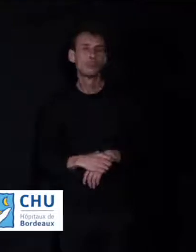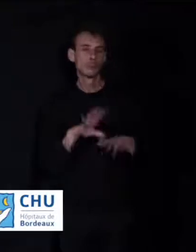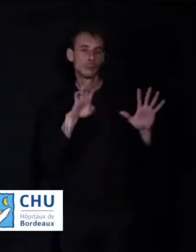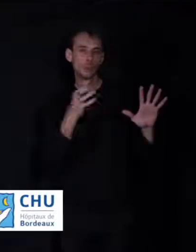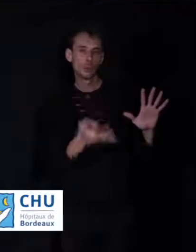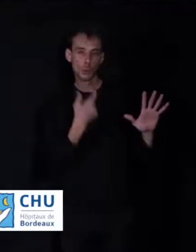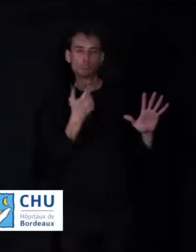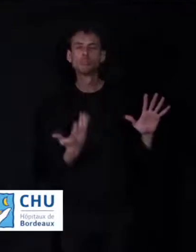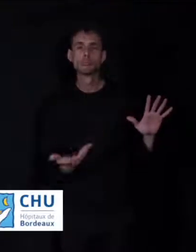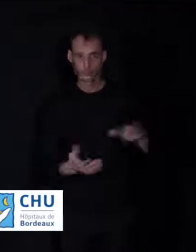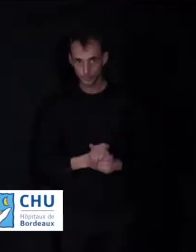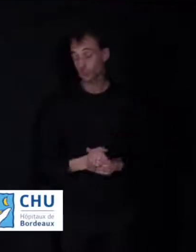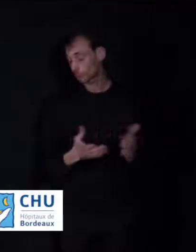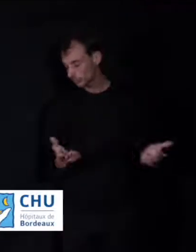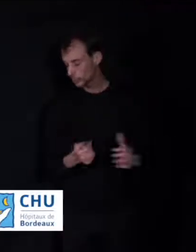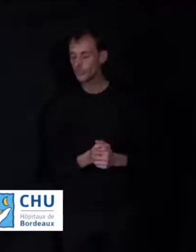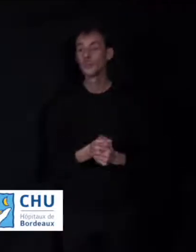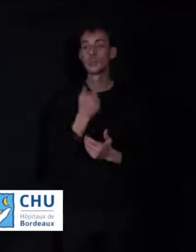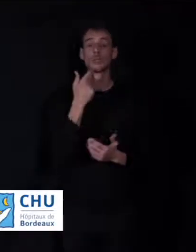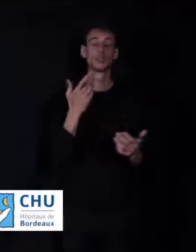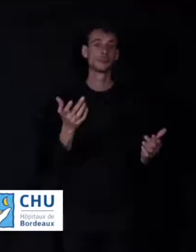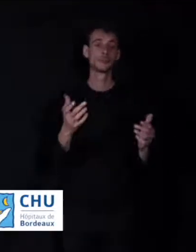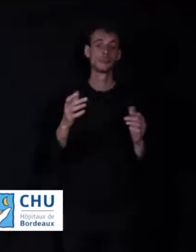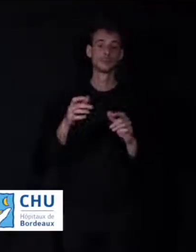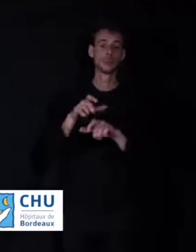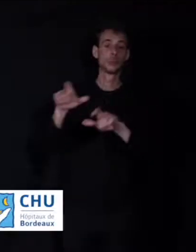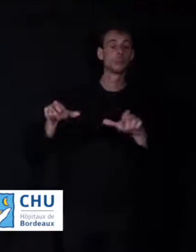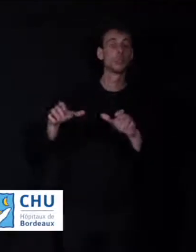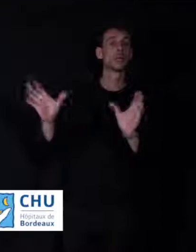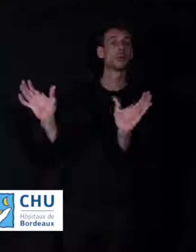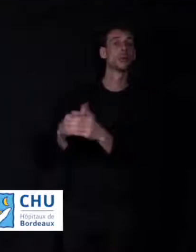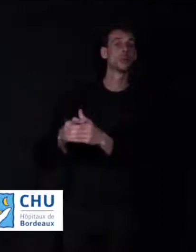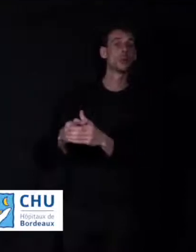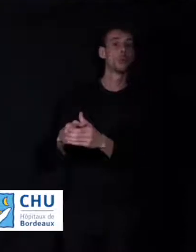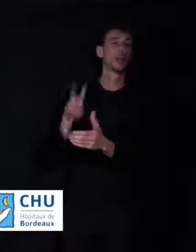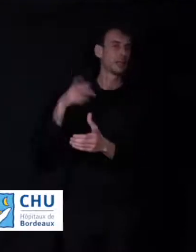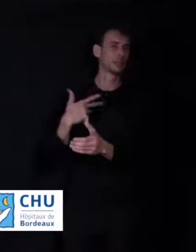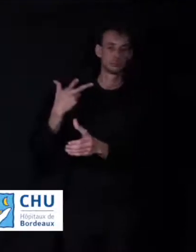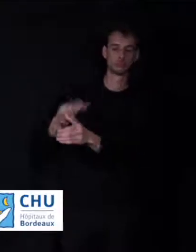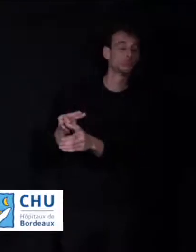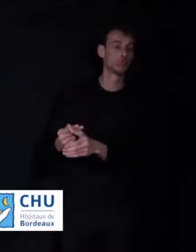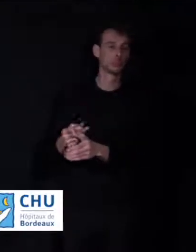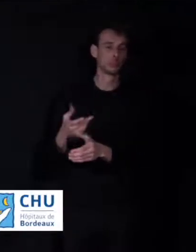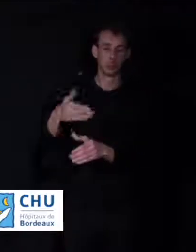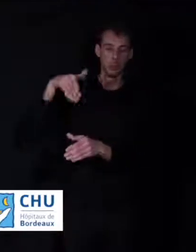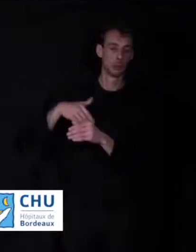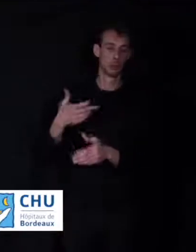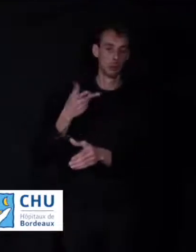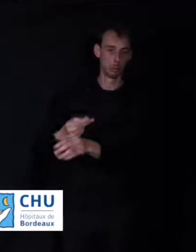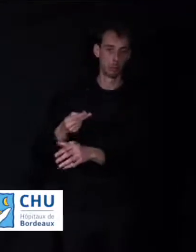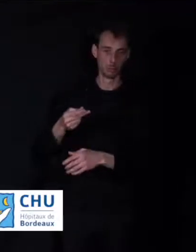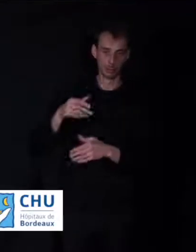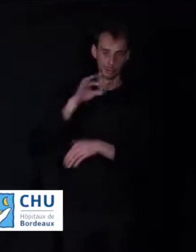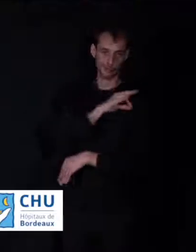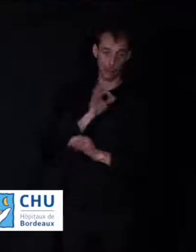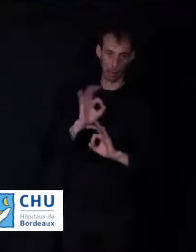que dans le groupe des gens placebo, donc qui ont reçu du sérum physiologique, il y a eu 9